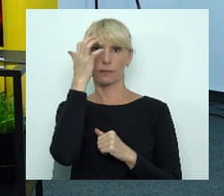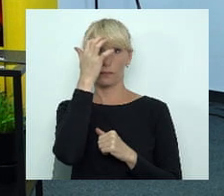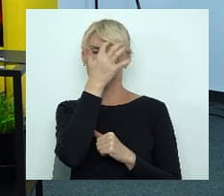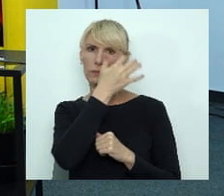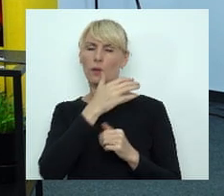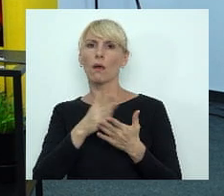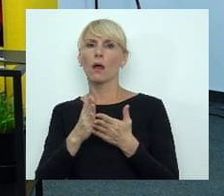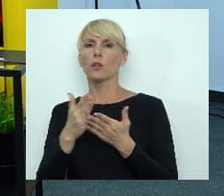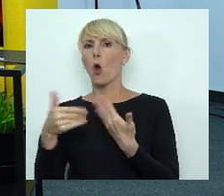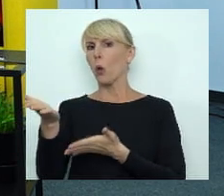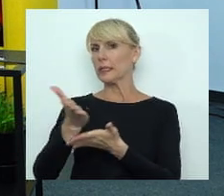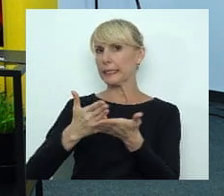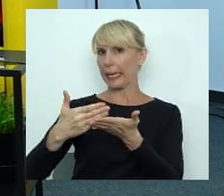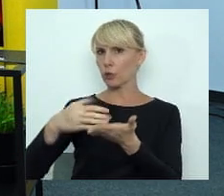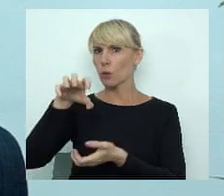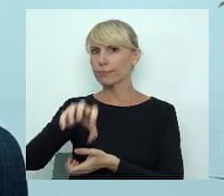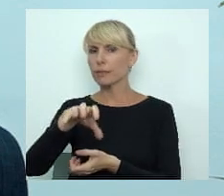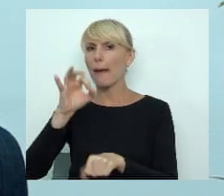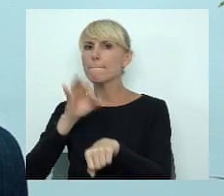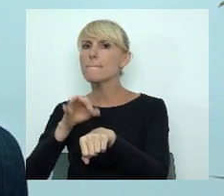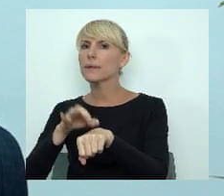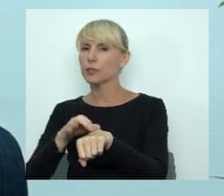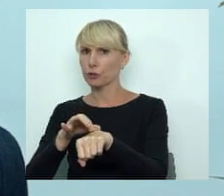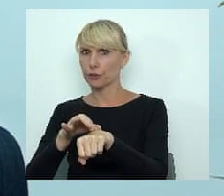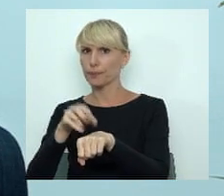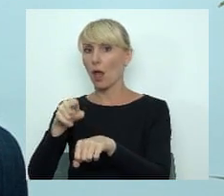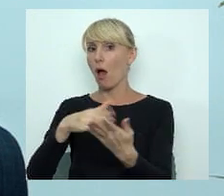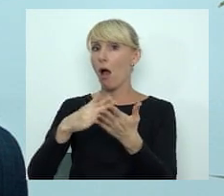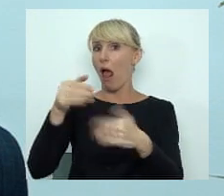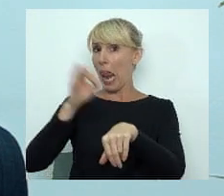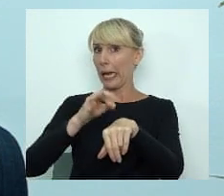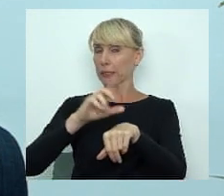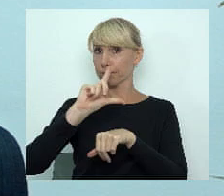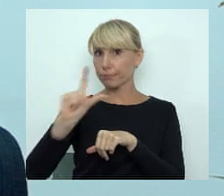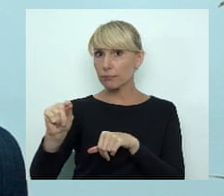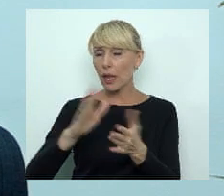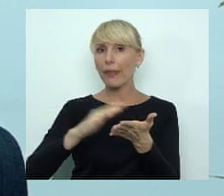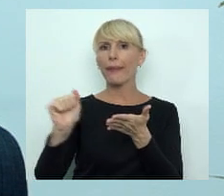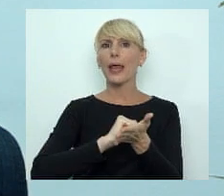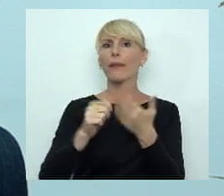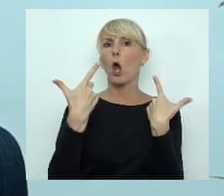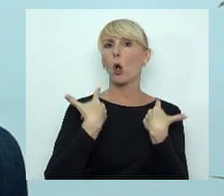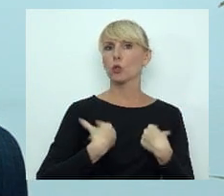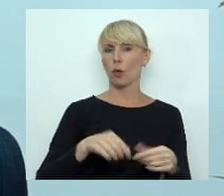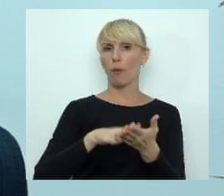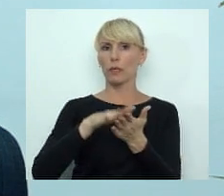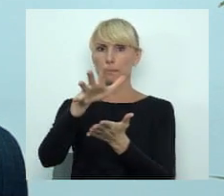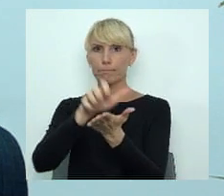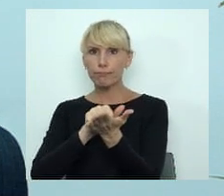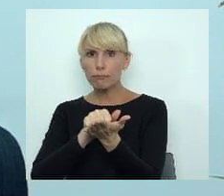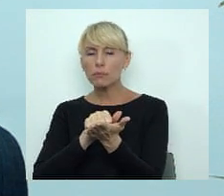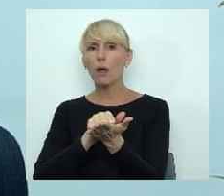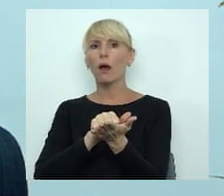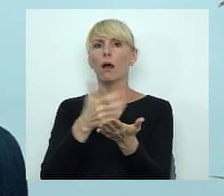medycznym, bo tym sektorem się dzisiaj zajmujemy. No właśnie, idziemy do lekarza. Te dane osobowe są od nas brane, chcemy zapisać je